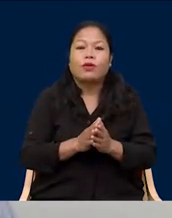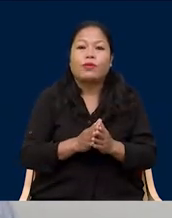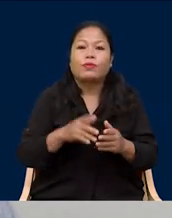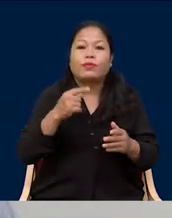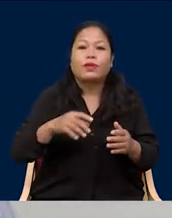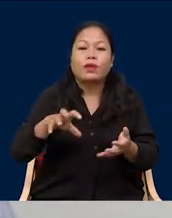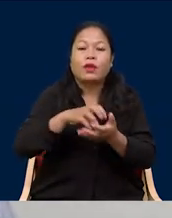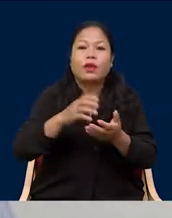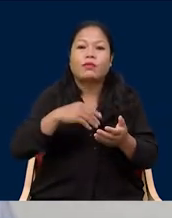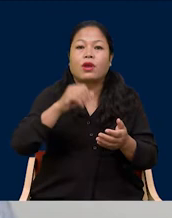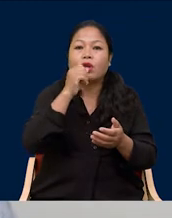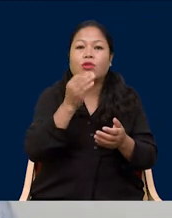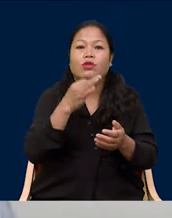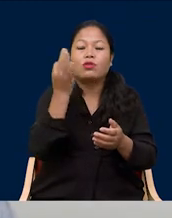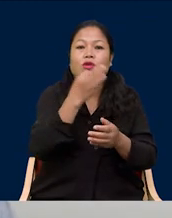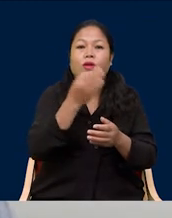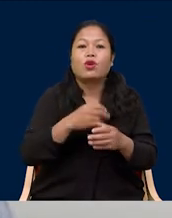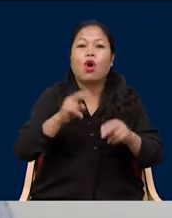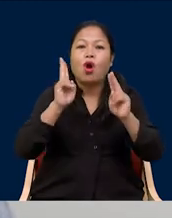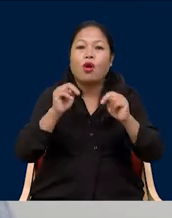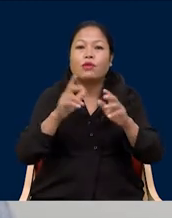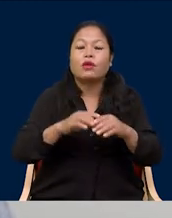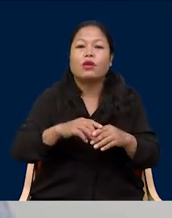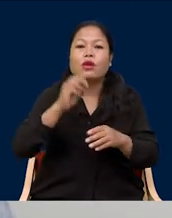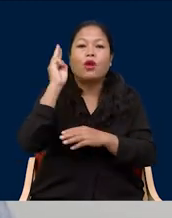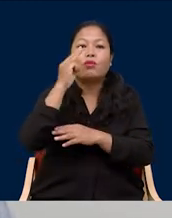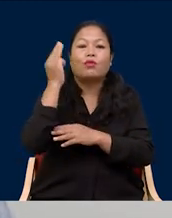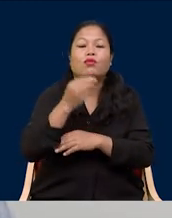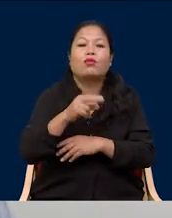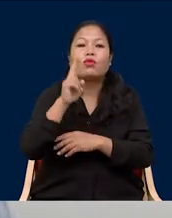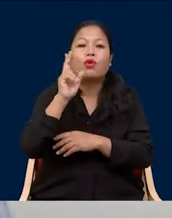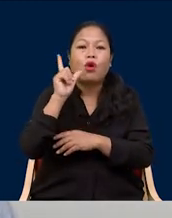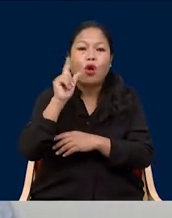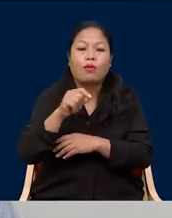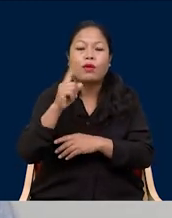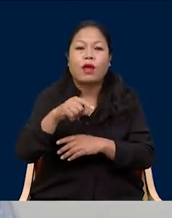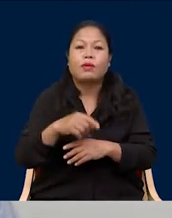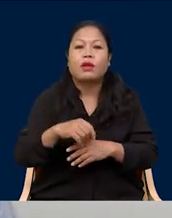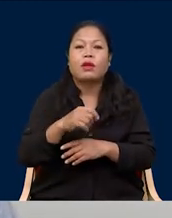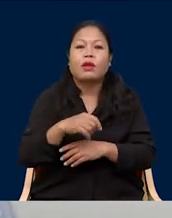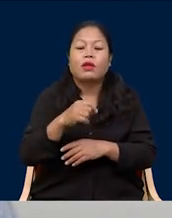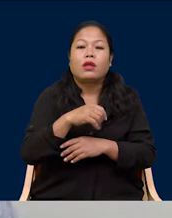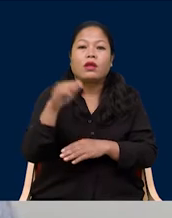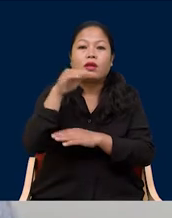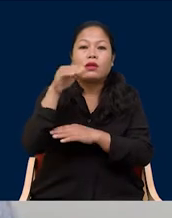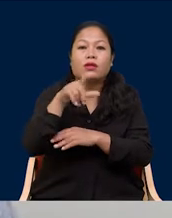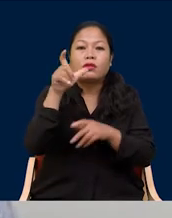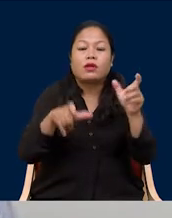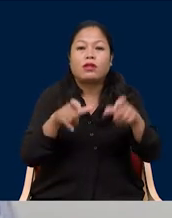हाम्रो स्थानीय जलवायुको अवस्था, मौसमको अवस्था, हाम्रो जनता,